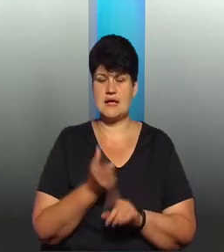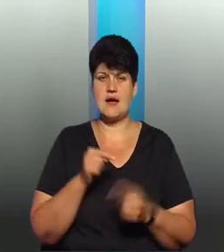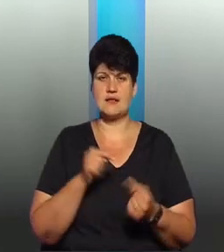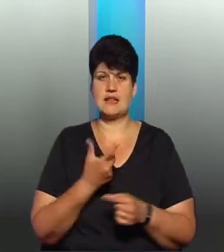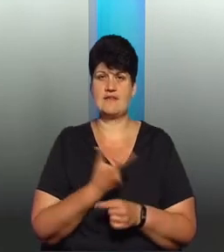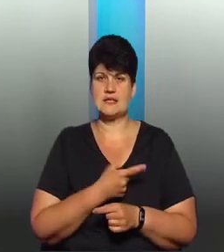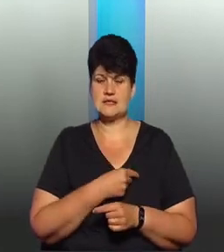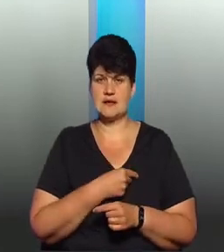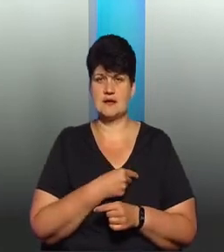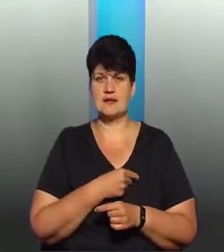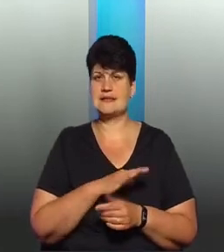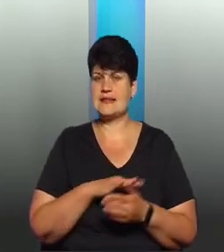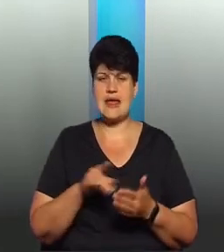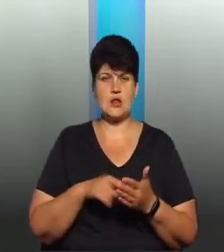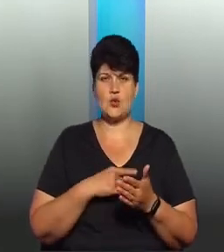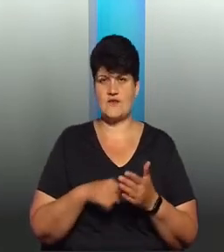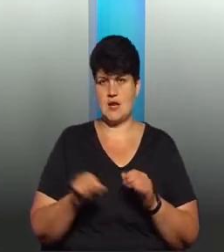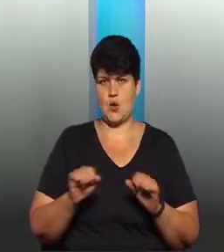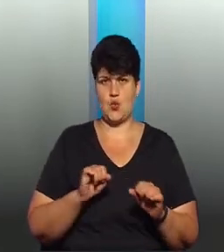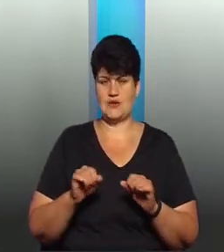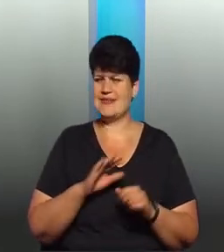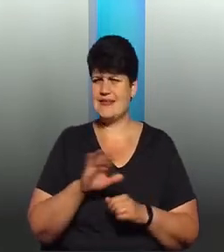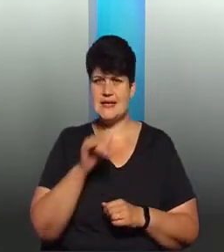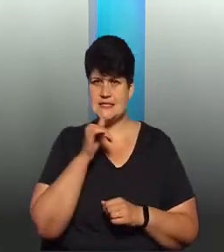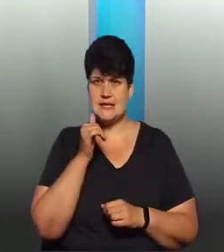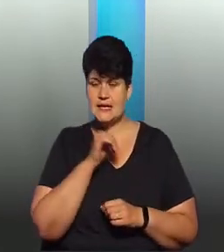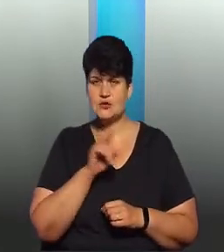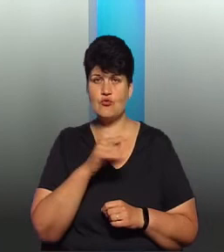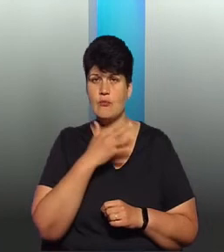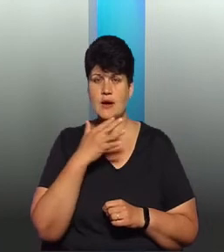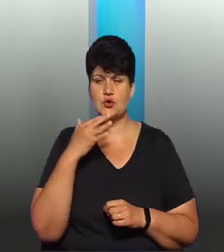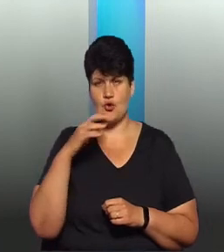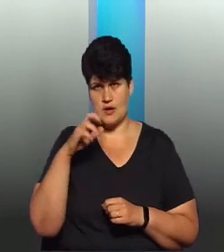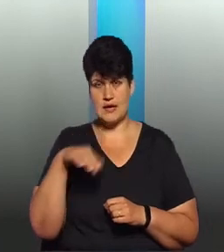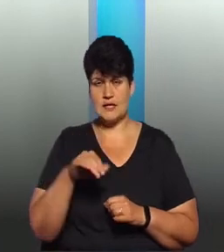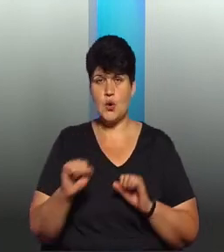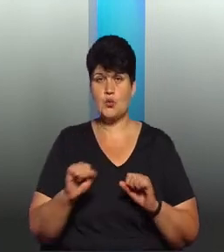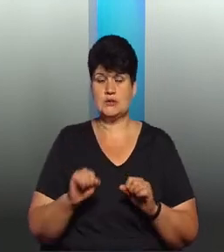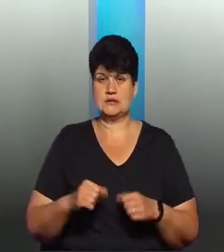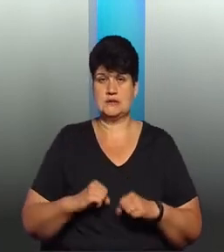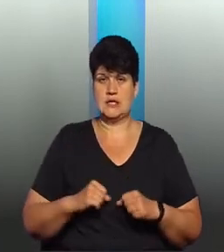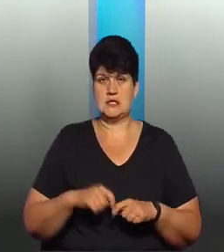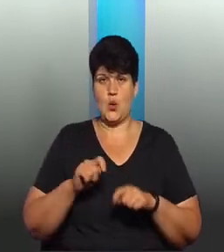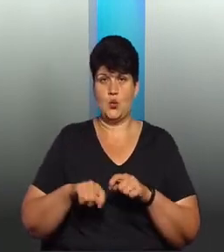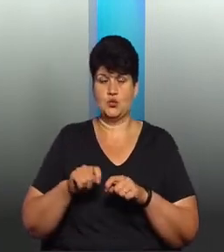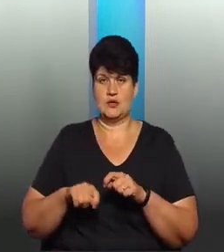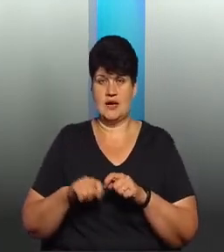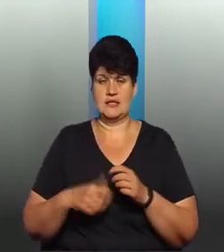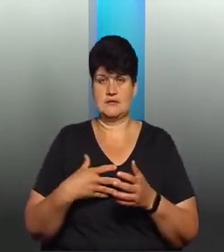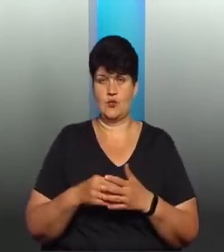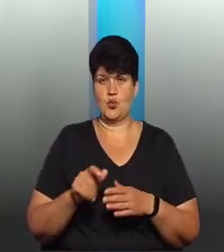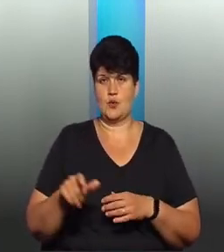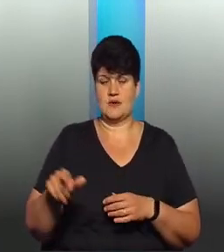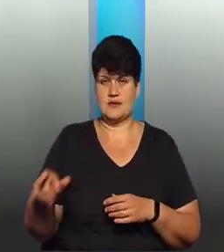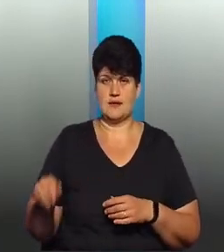уряду. Ну, не секрет, що дійсно у багатьох країнах уряди намагаються контролювати до певної міри своїх громадян, і громадяни стараються вийти